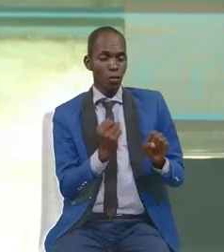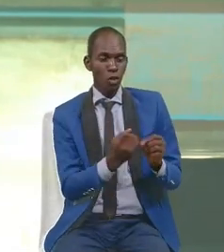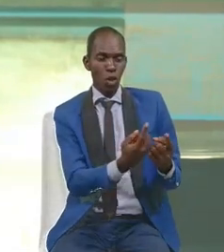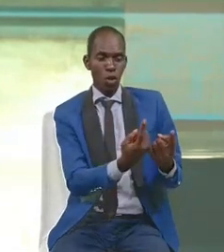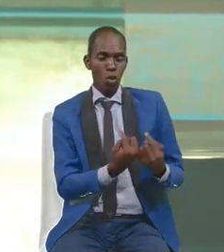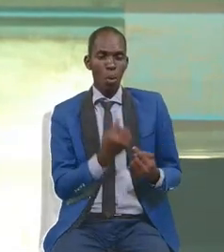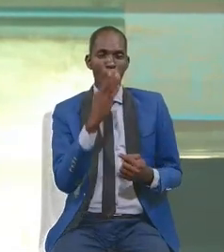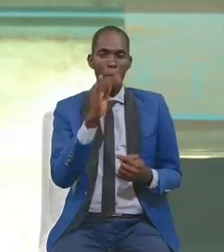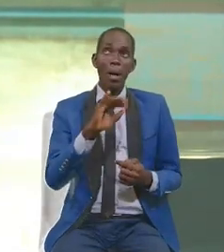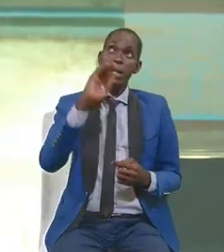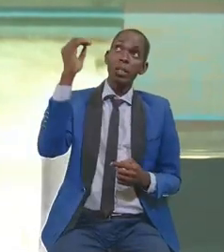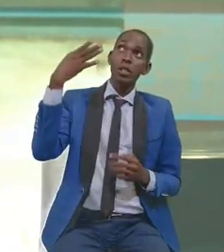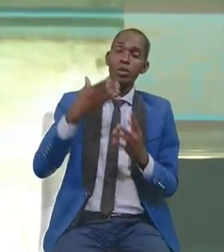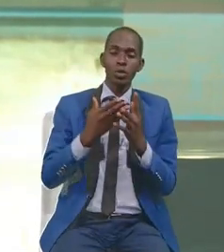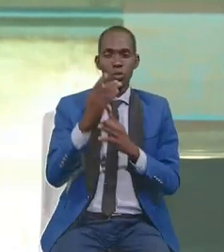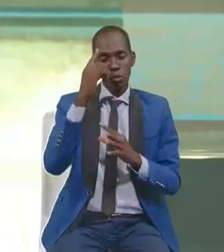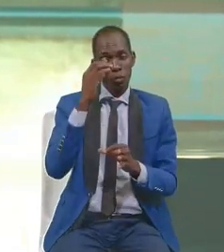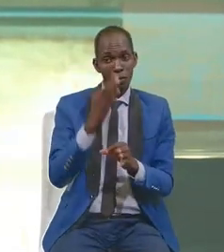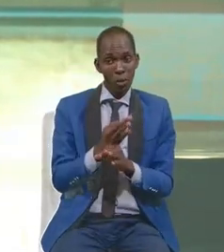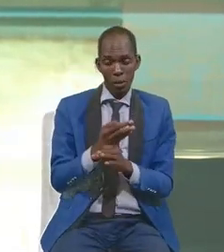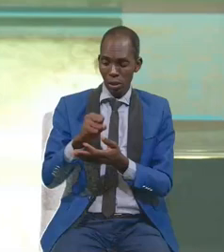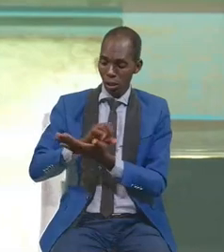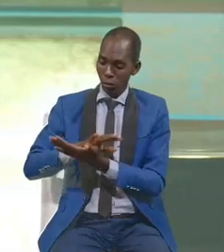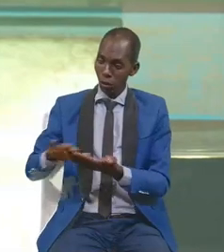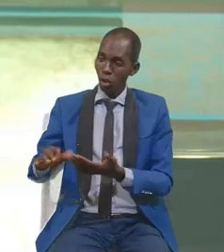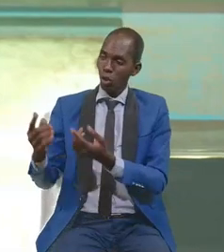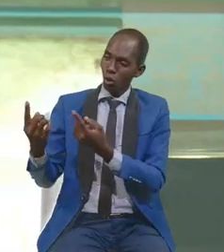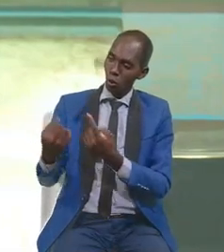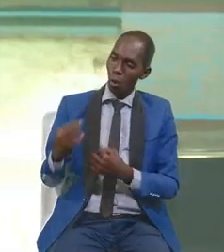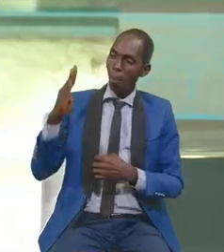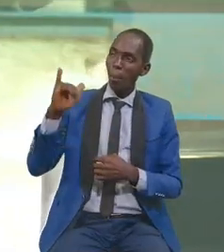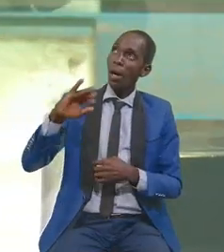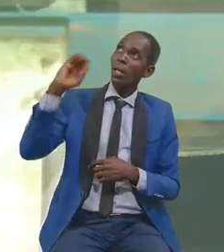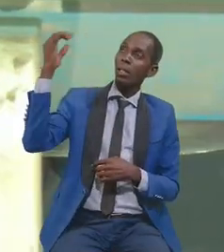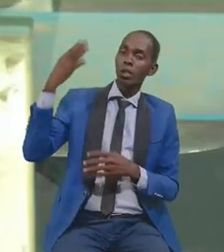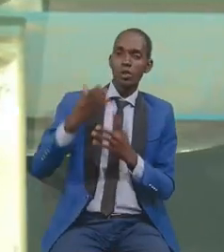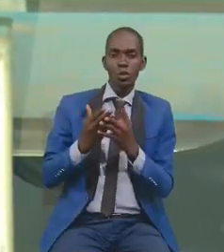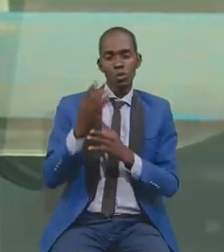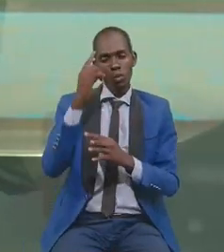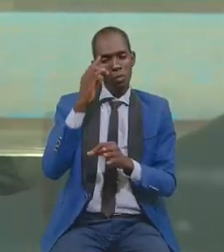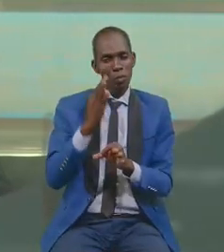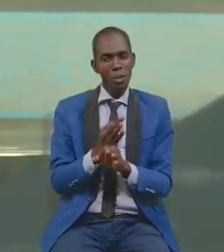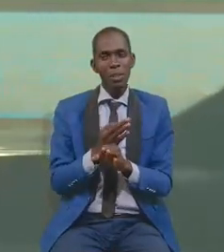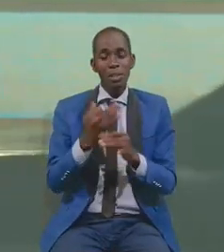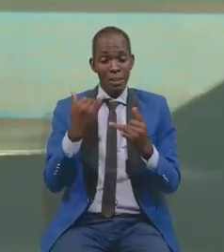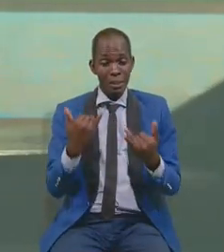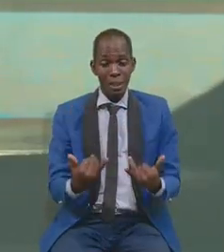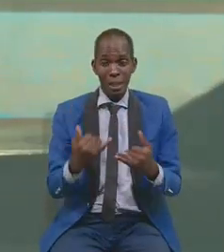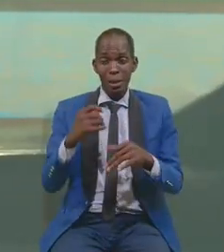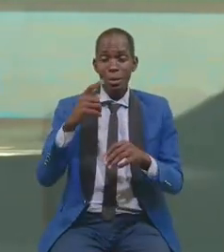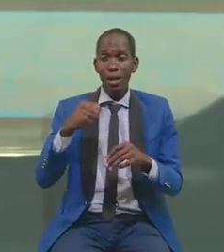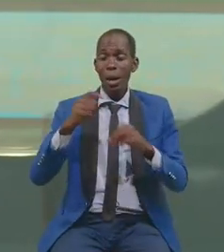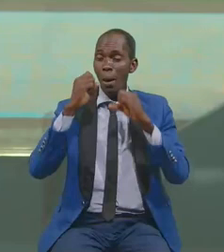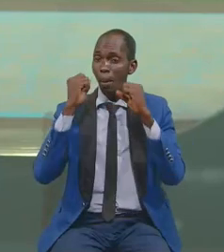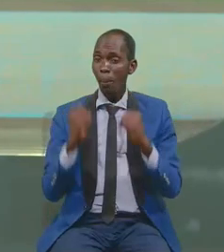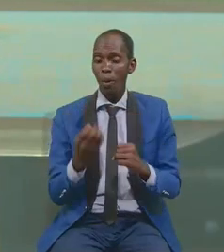pas la grâce par la foi, la sanctification. Par la grâce, c'est par la grâce à travers la foi. Voici la puissance